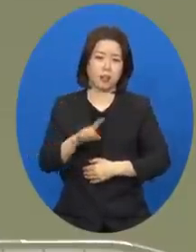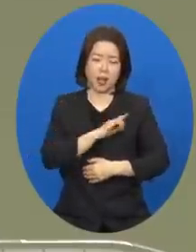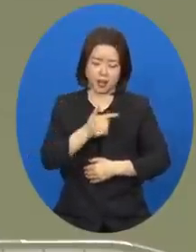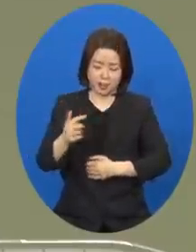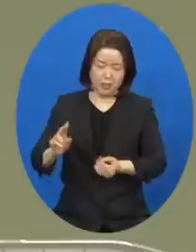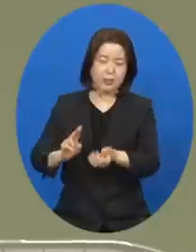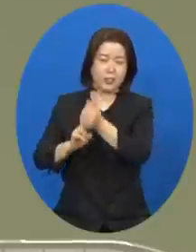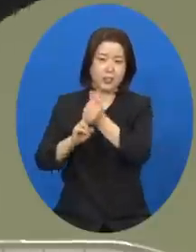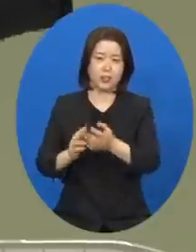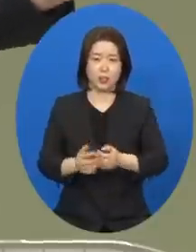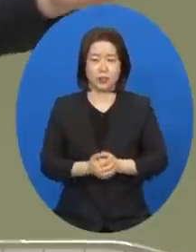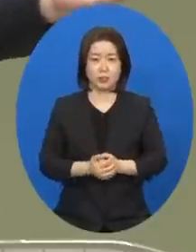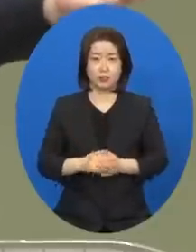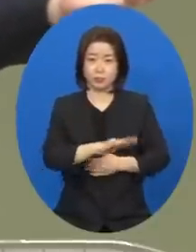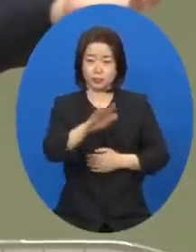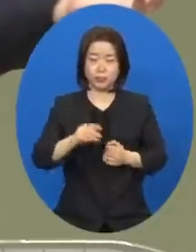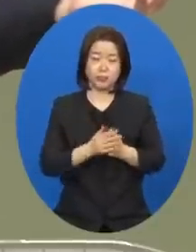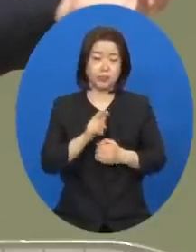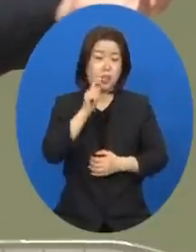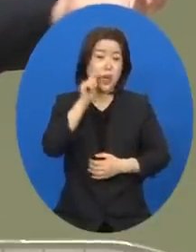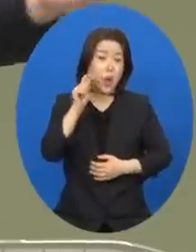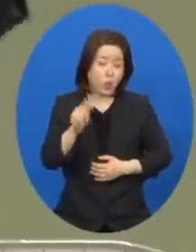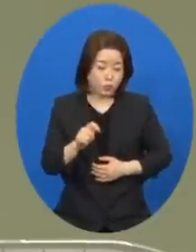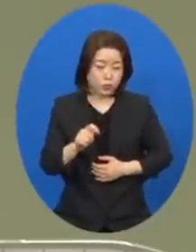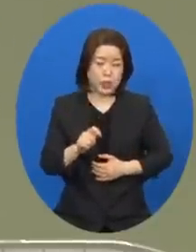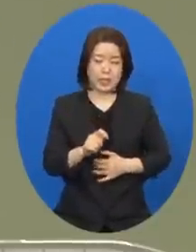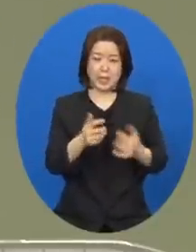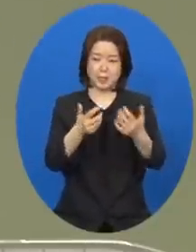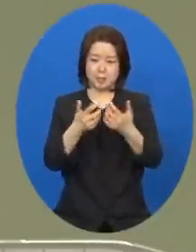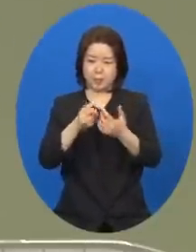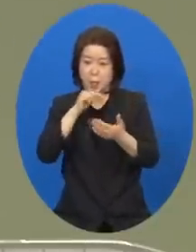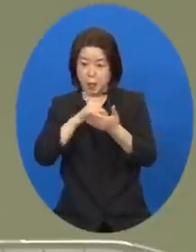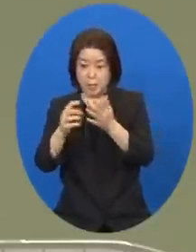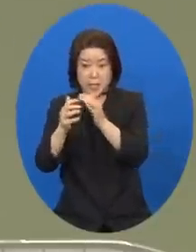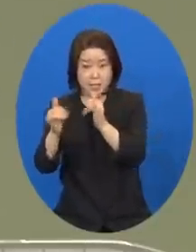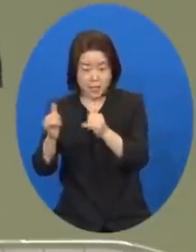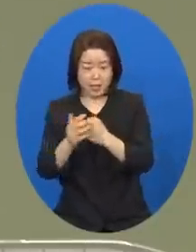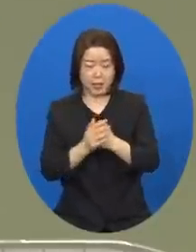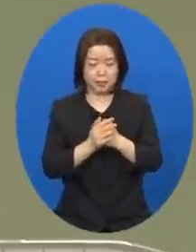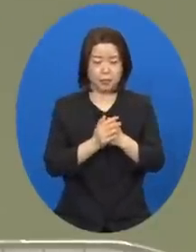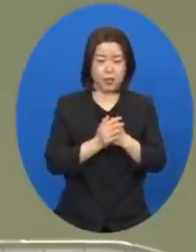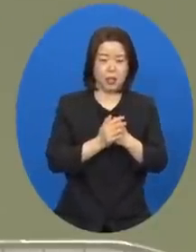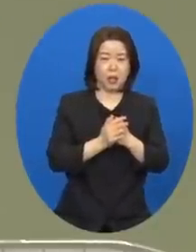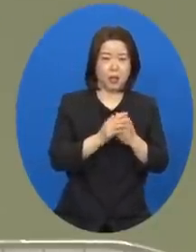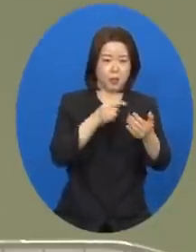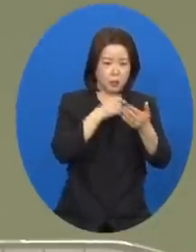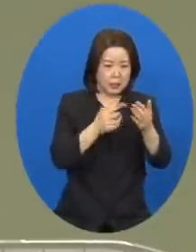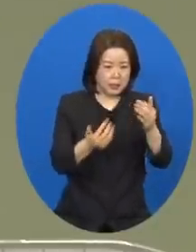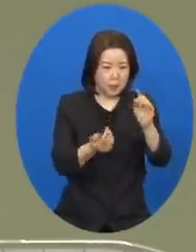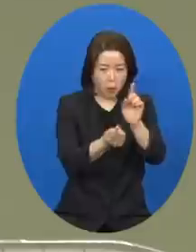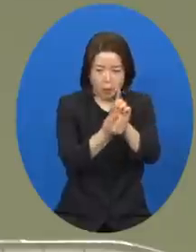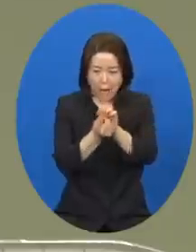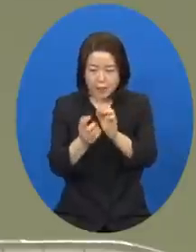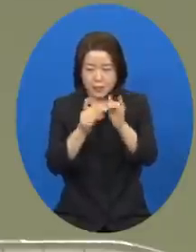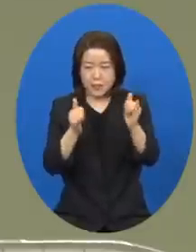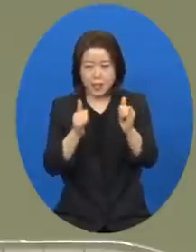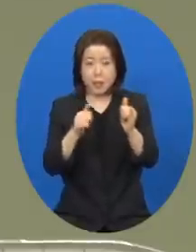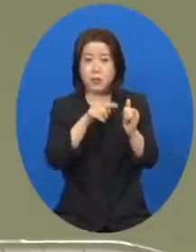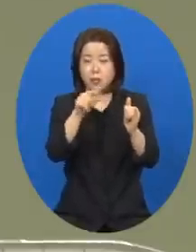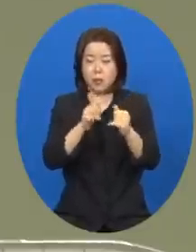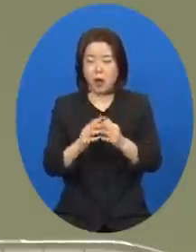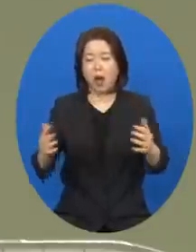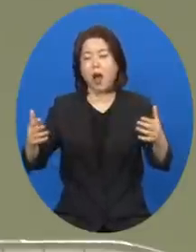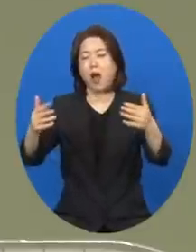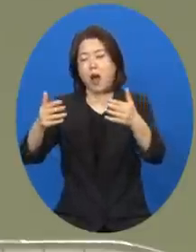우리는 우크라이나 난민들이나 이런 재난을 당한 사람은 얼마든지 품을 수 있어요. 그들을 위해서